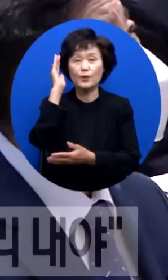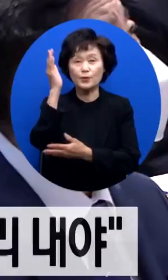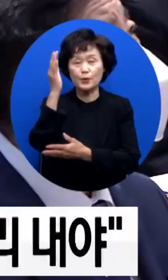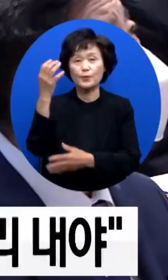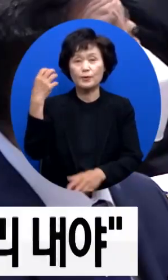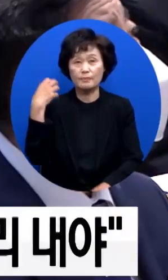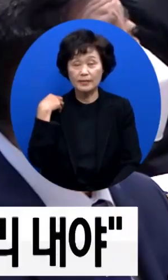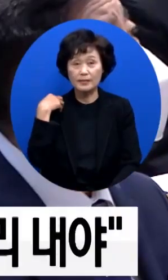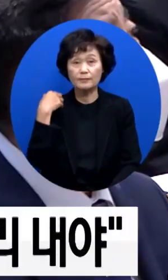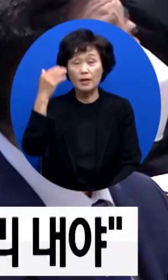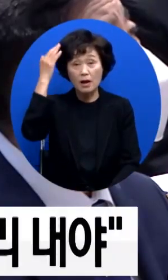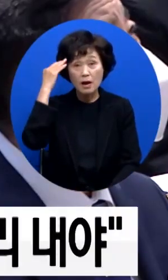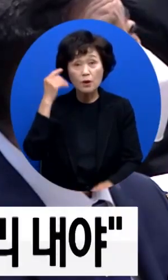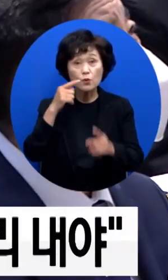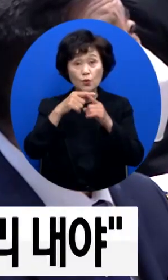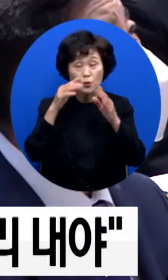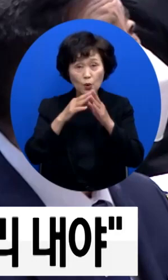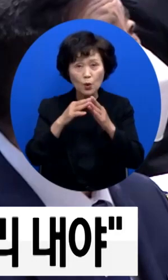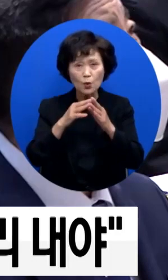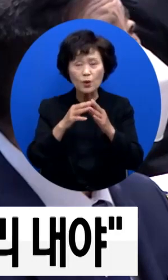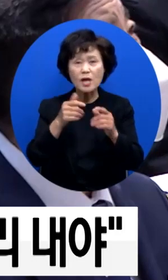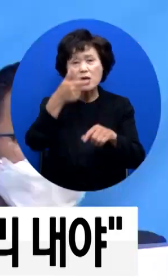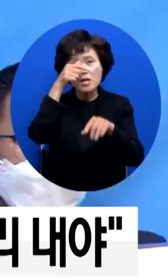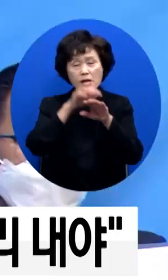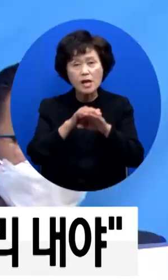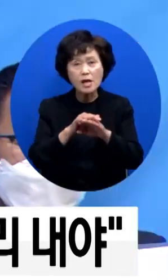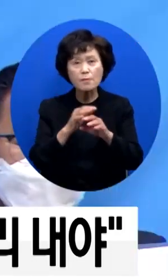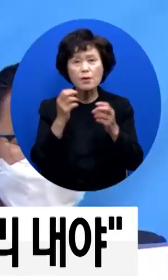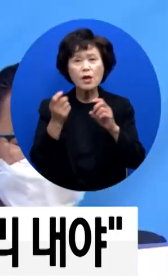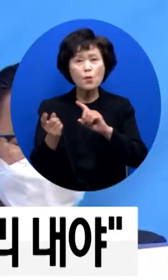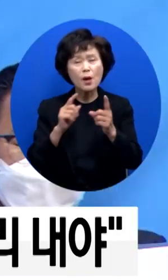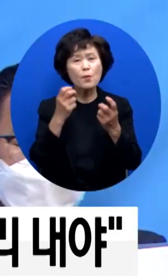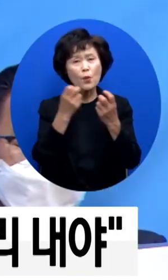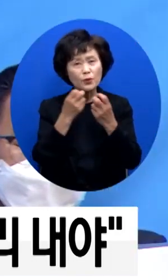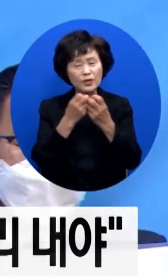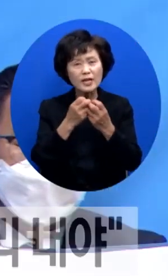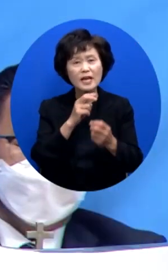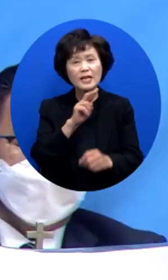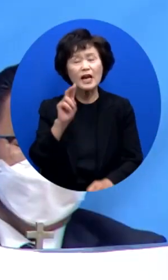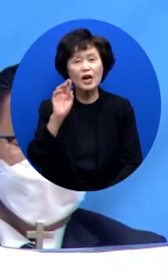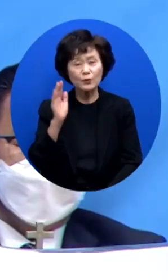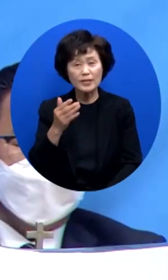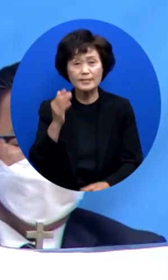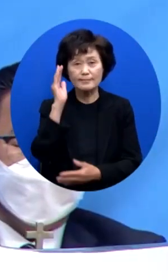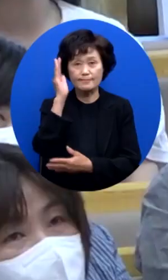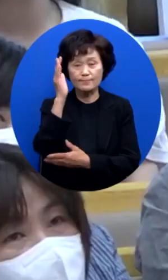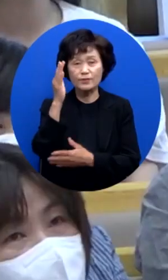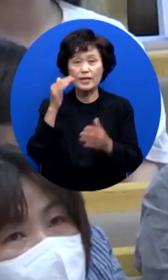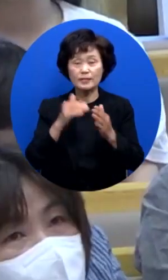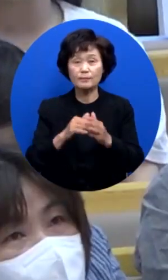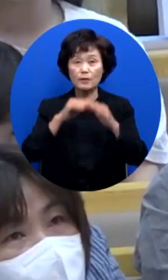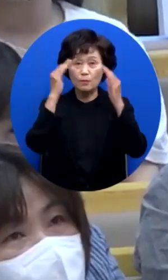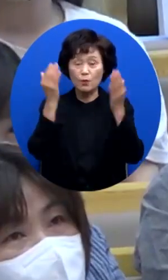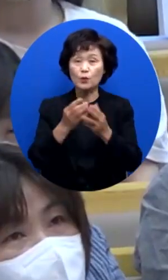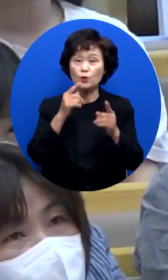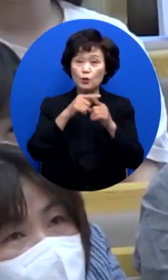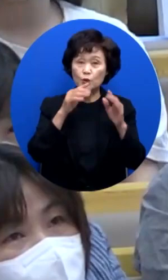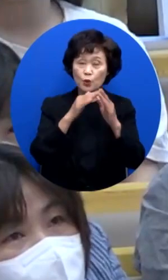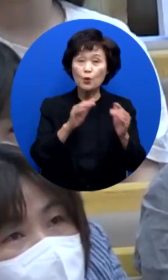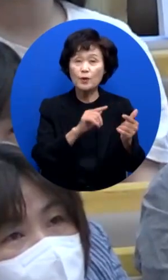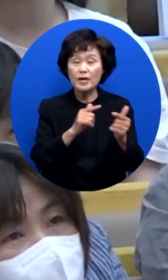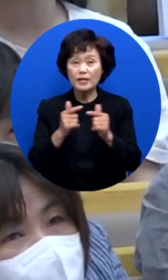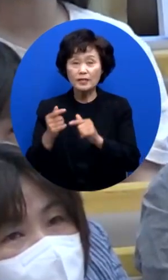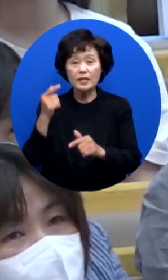한국교회는 어떻게 예배를 회복해야 할 지 연구의 한 목소리를 내야 한다고 전했습니다 또 온 교회가 영혼을 구하고 교회를